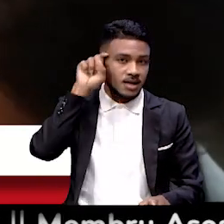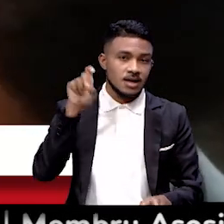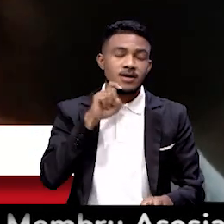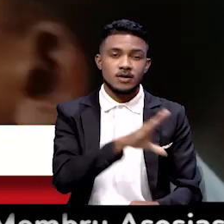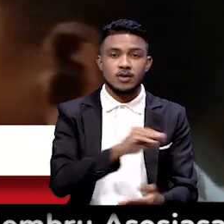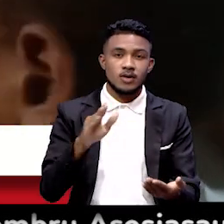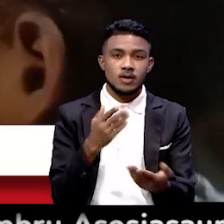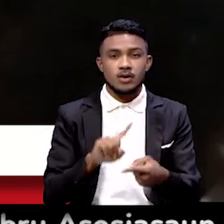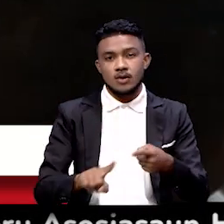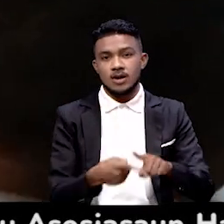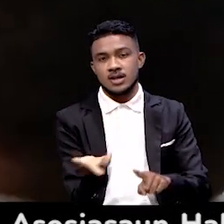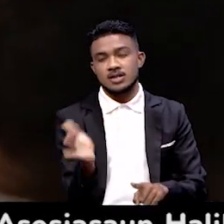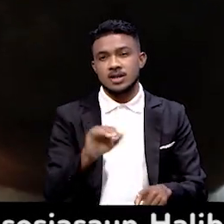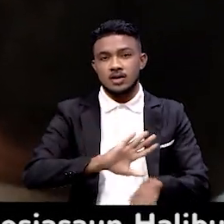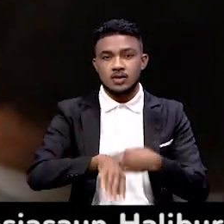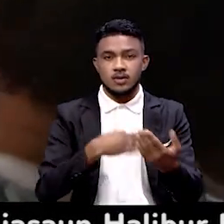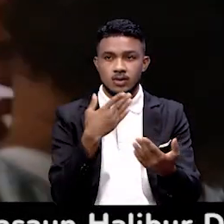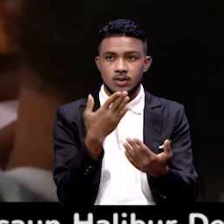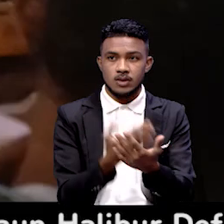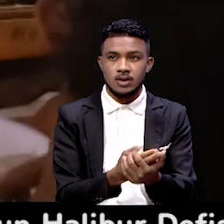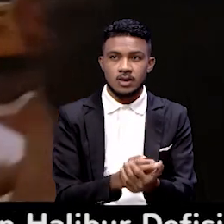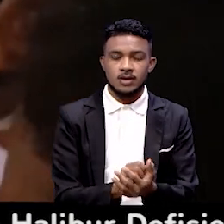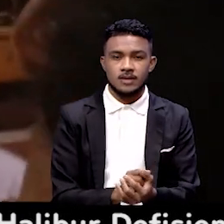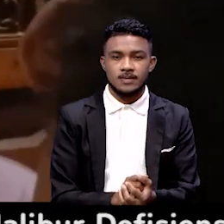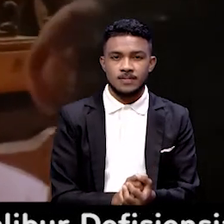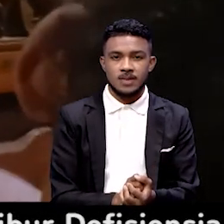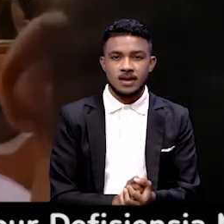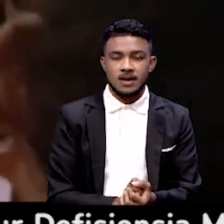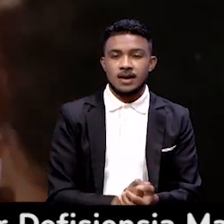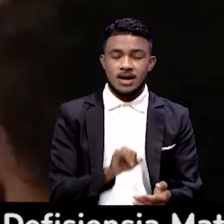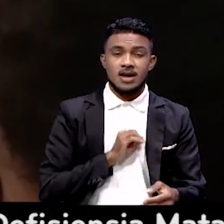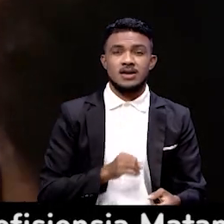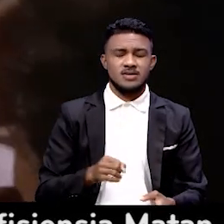semua. Ya setelah meninggal, mari yang merasa susah.